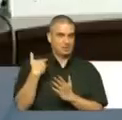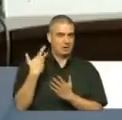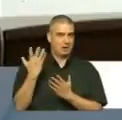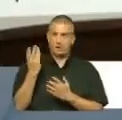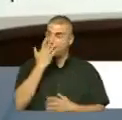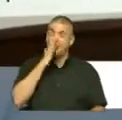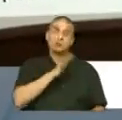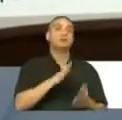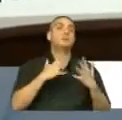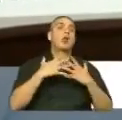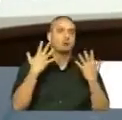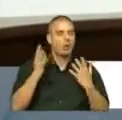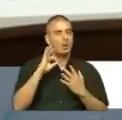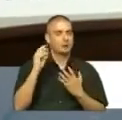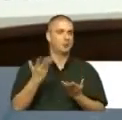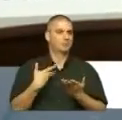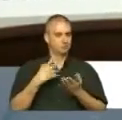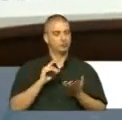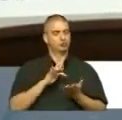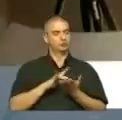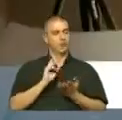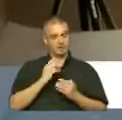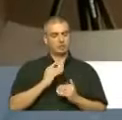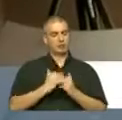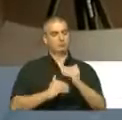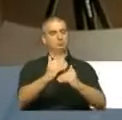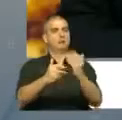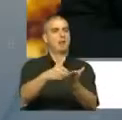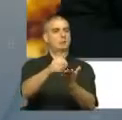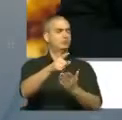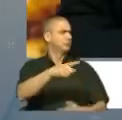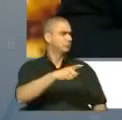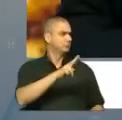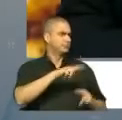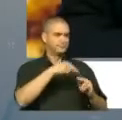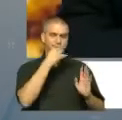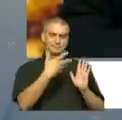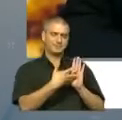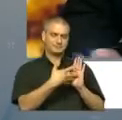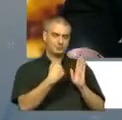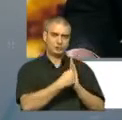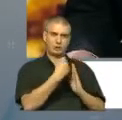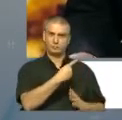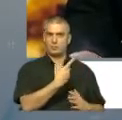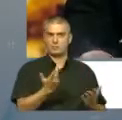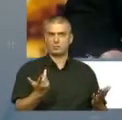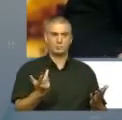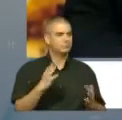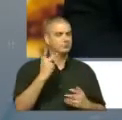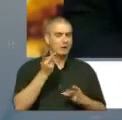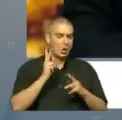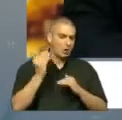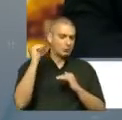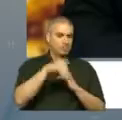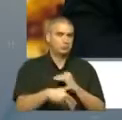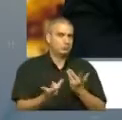בהשפלה גדולה, היא בכל זאת מהווה איזשהו מקום שאפשר להמשיך ממנו הלאה. אגב, אחרי הסקרים שפורסמו בסוף השבוע, לאן עוד יש להגיע? לאן